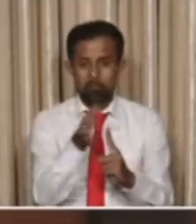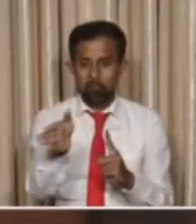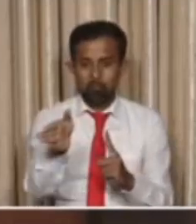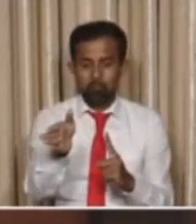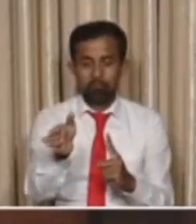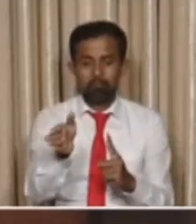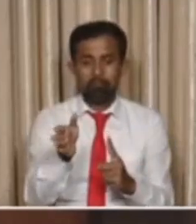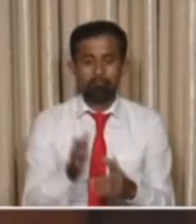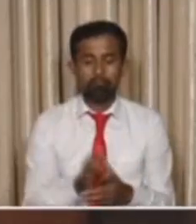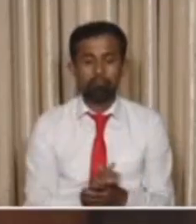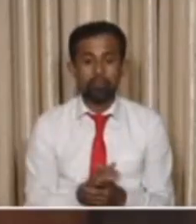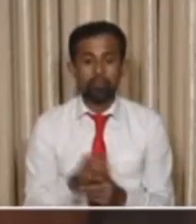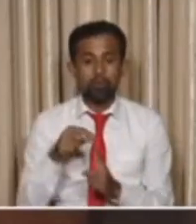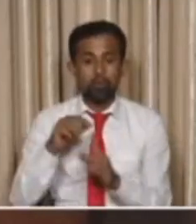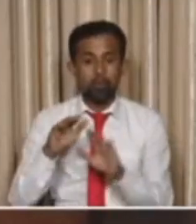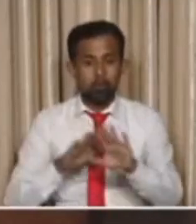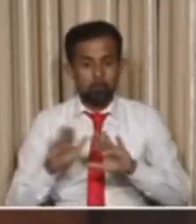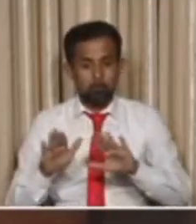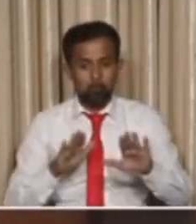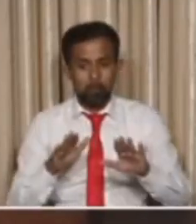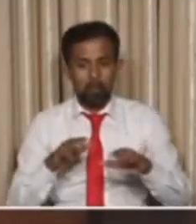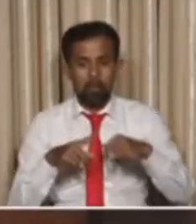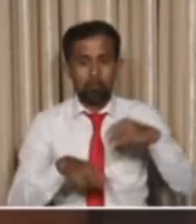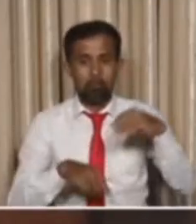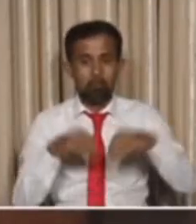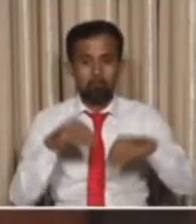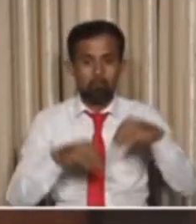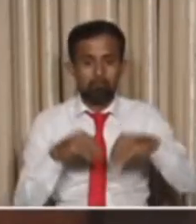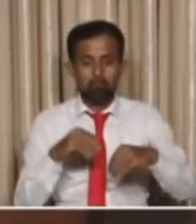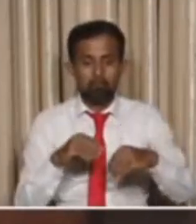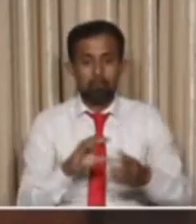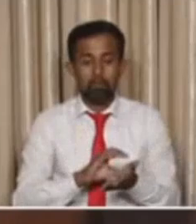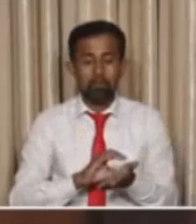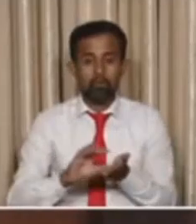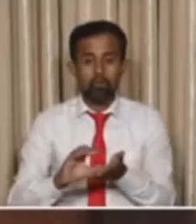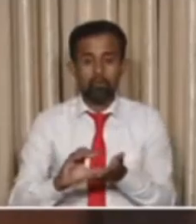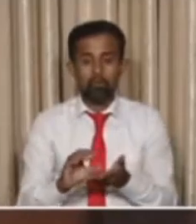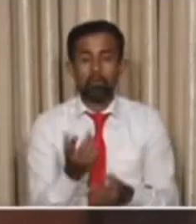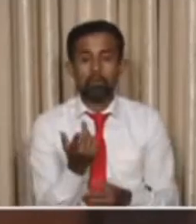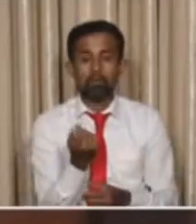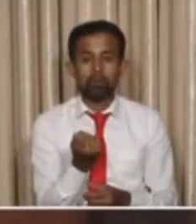நிதியை பாராளுமன்றத்திலே அனுமதிக்கப்பட்ட விடயத்தை ஜனாதிபதி ஒரு